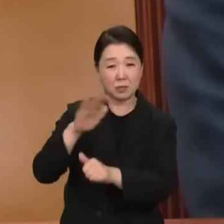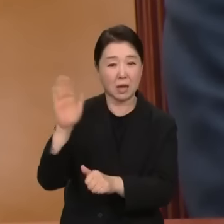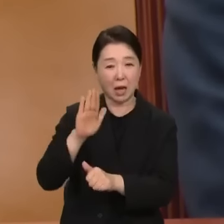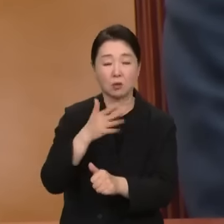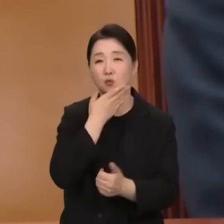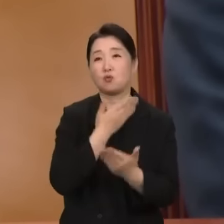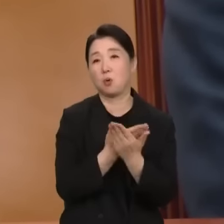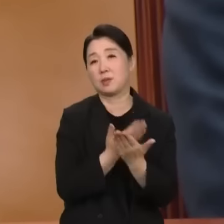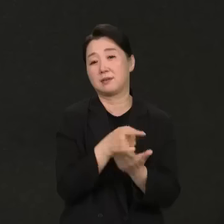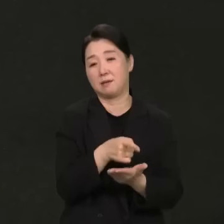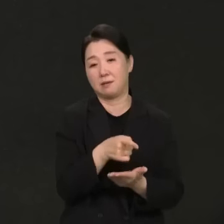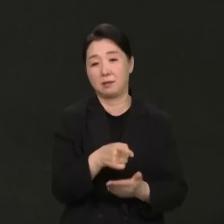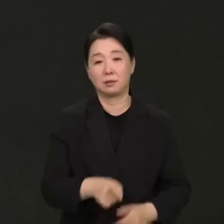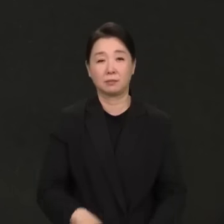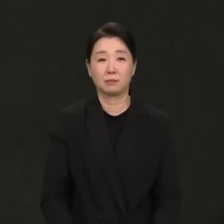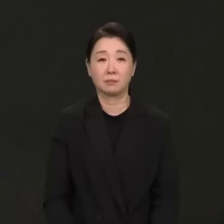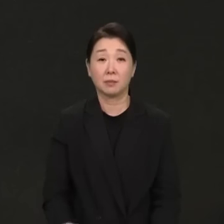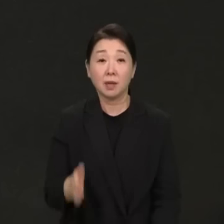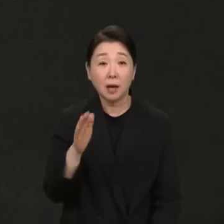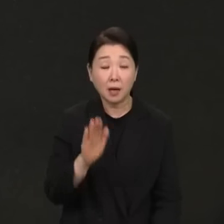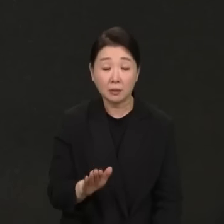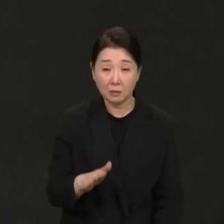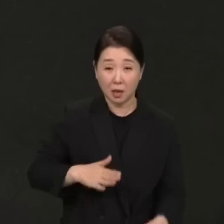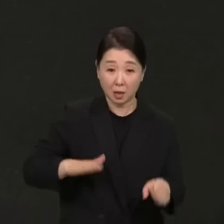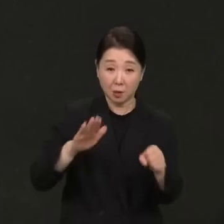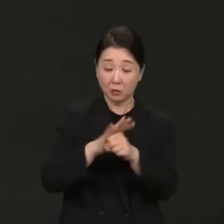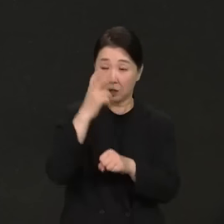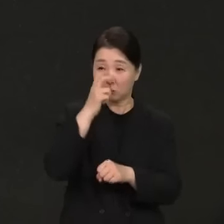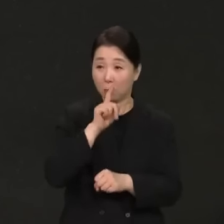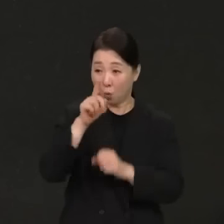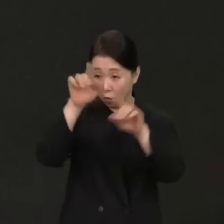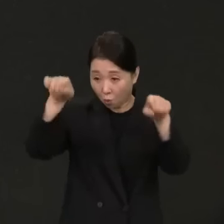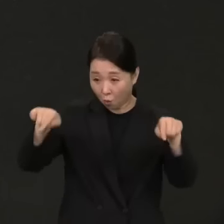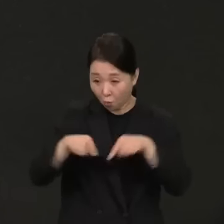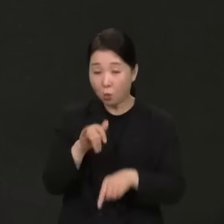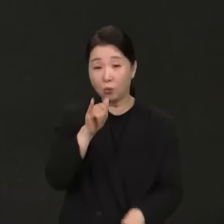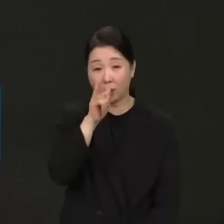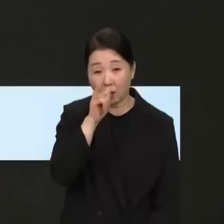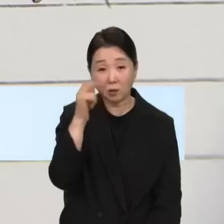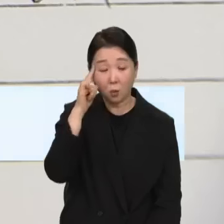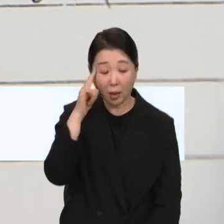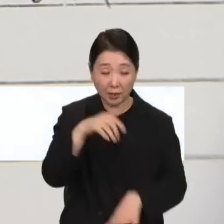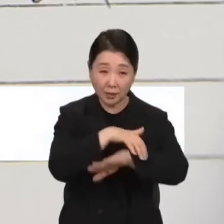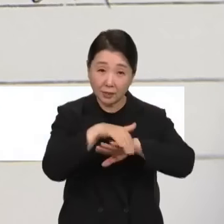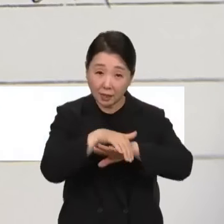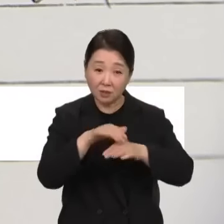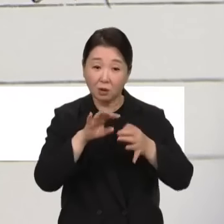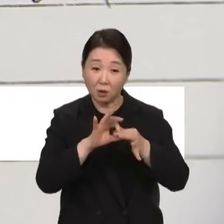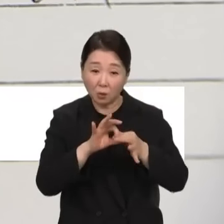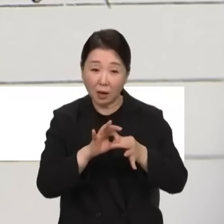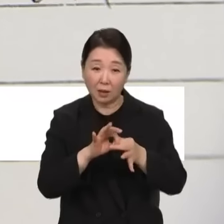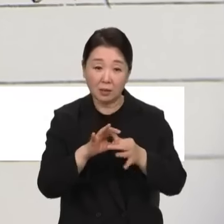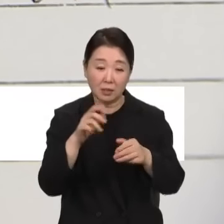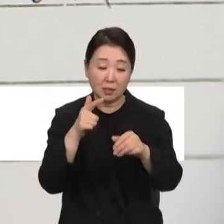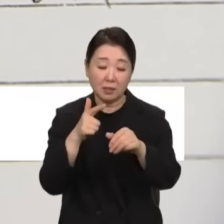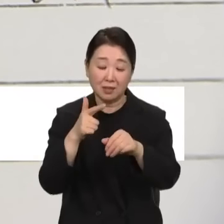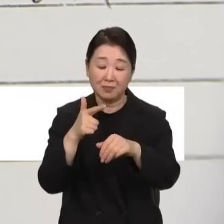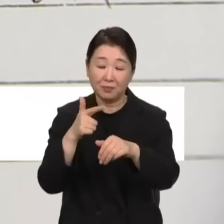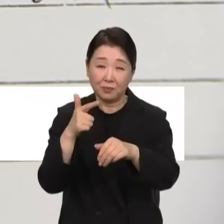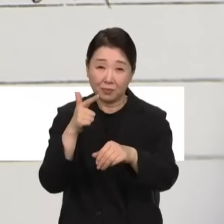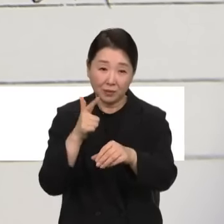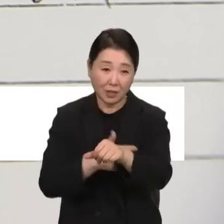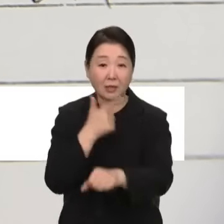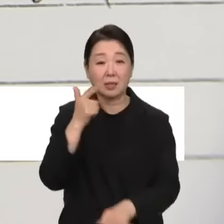근거 중 하나였습니다. 하지만 해병대 수사 보고서에 따르면 7여단 작전 과정은 대대장들이 안전을 확보하라는